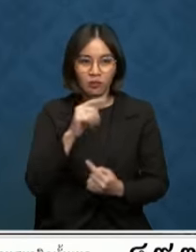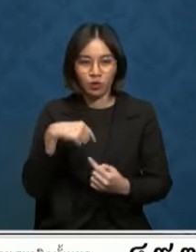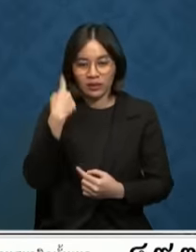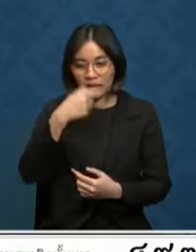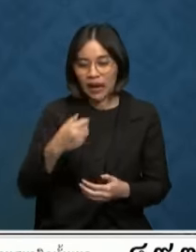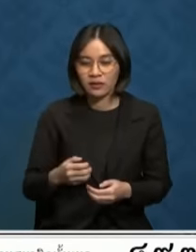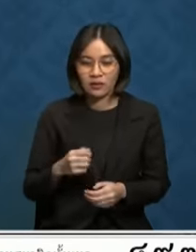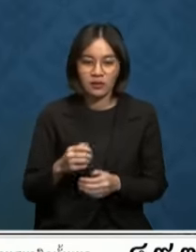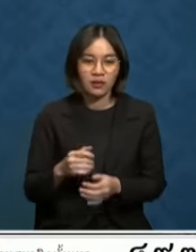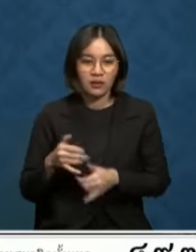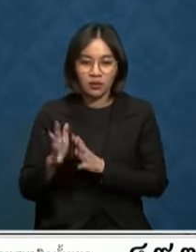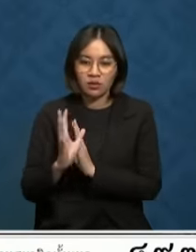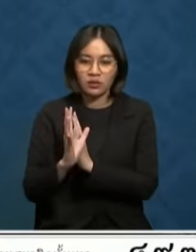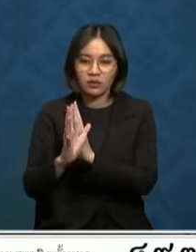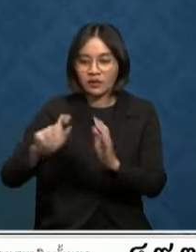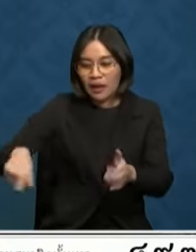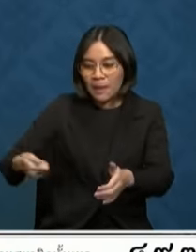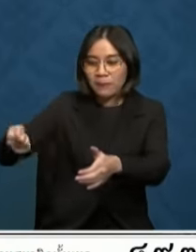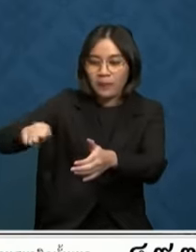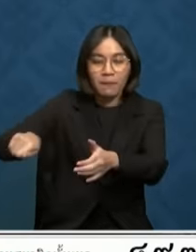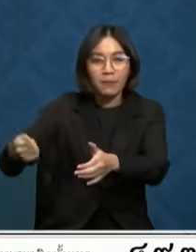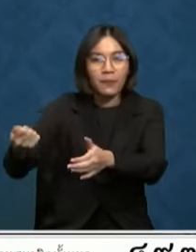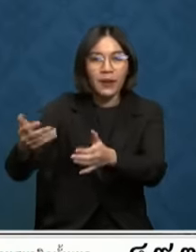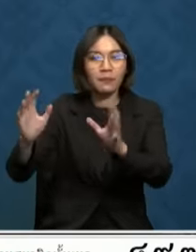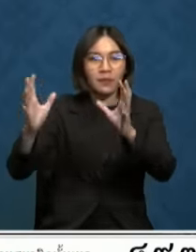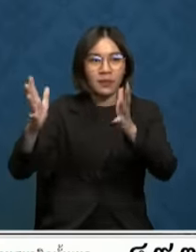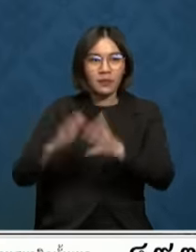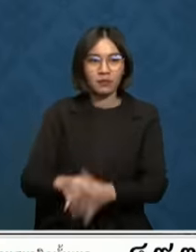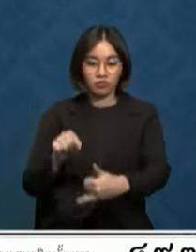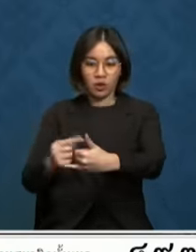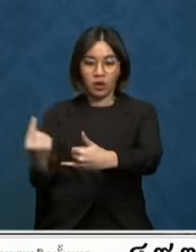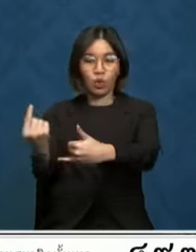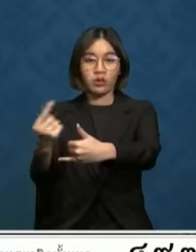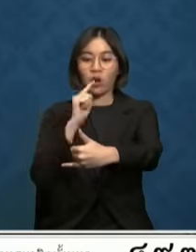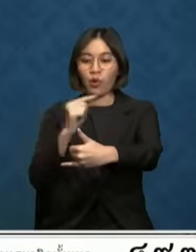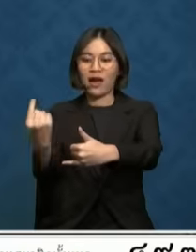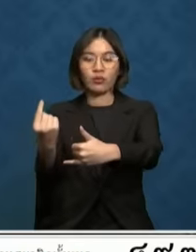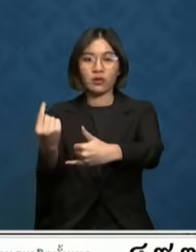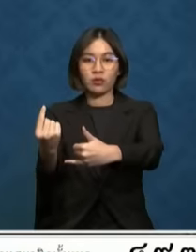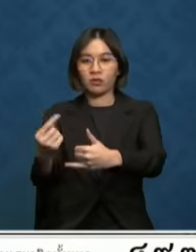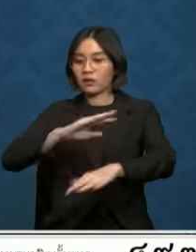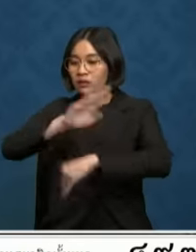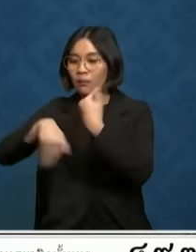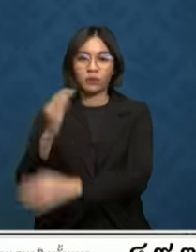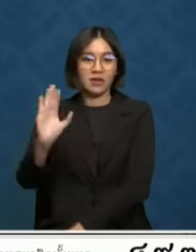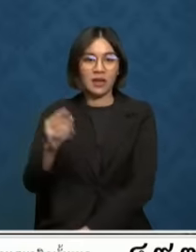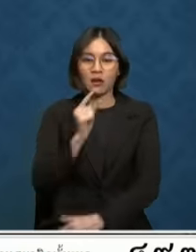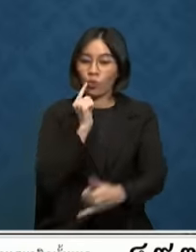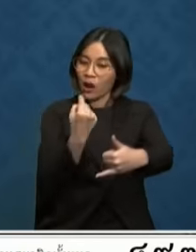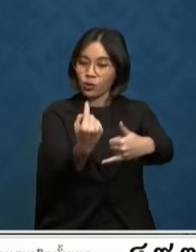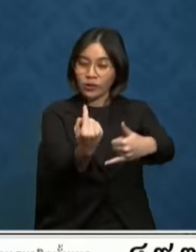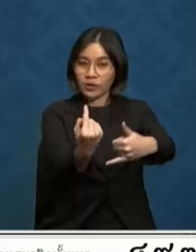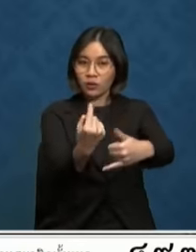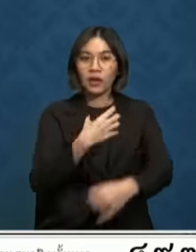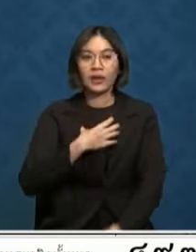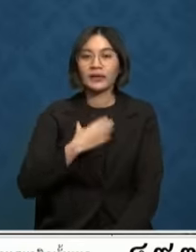บินไม่มีใครใส่บาตรแล้วผมว่าคนเดียวนะครับผมได้ว่าทั้งองค์กรผมอยาก